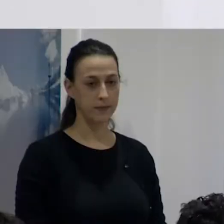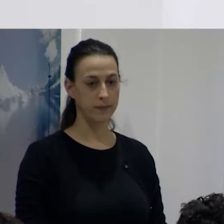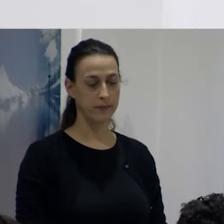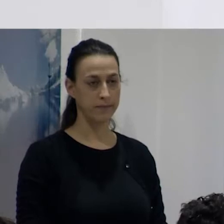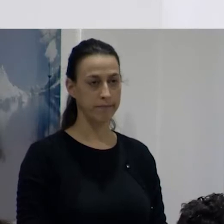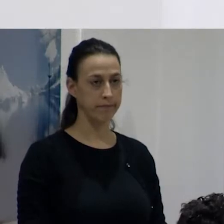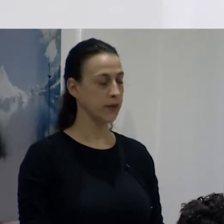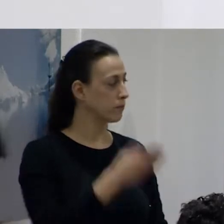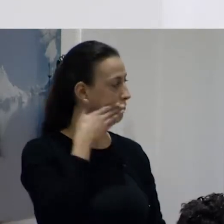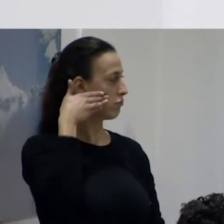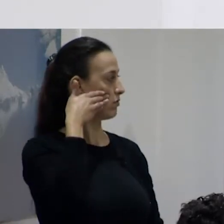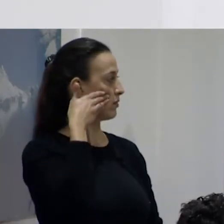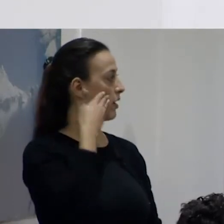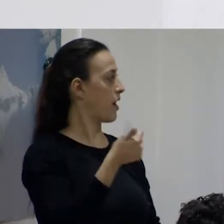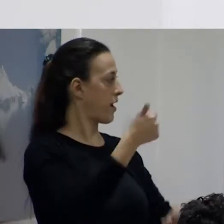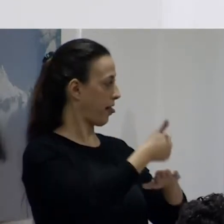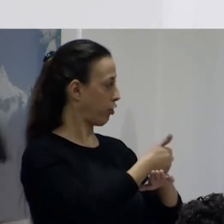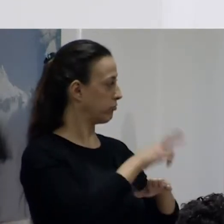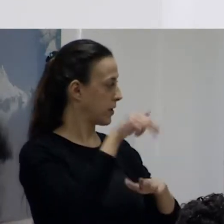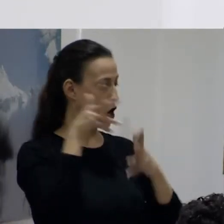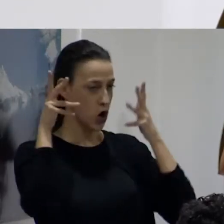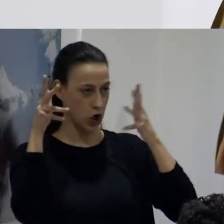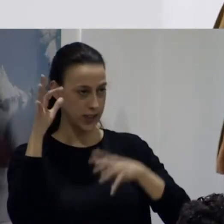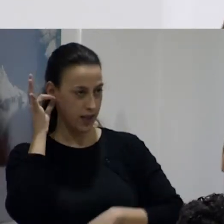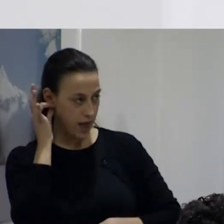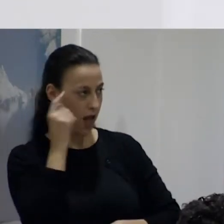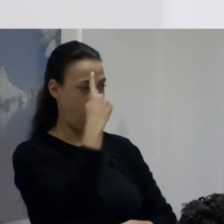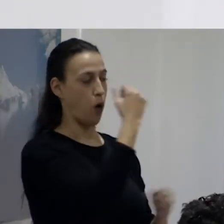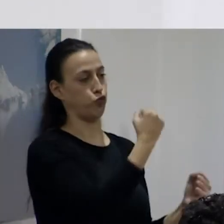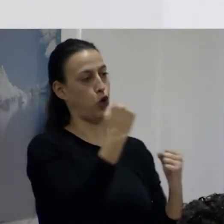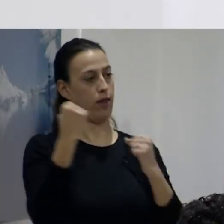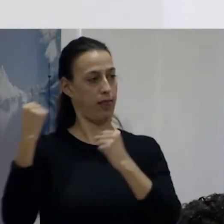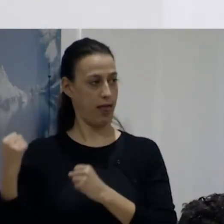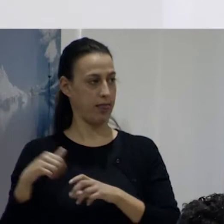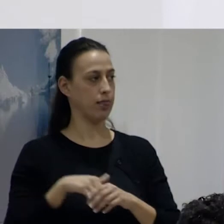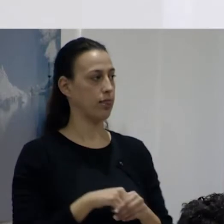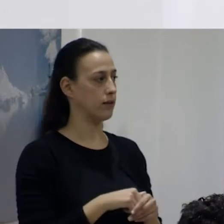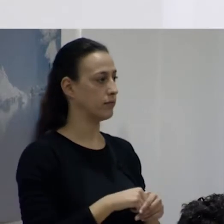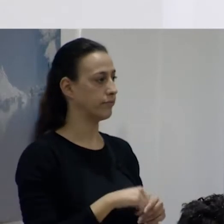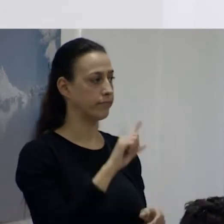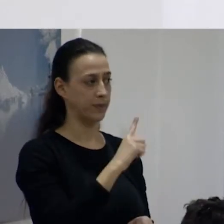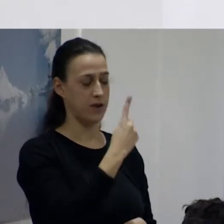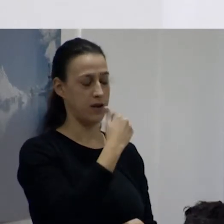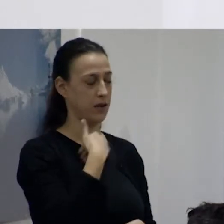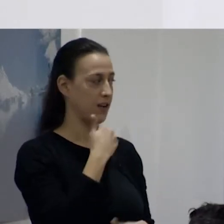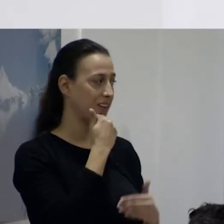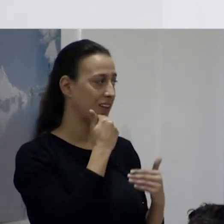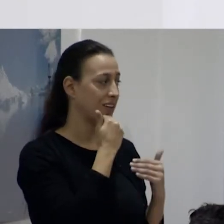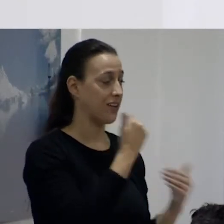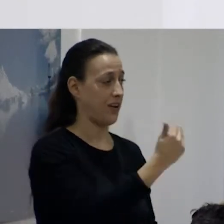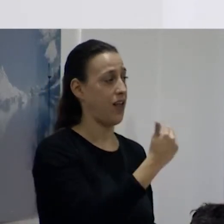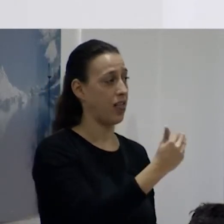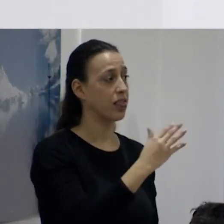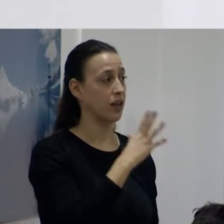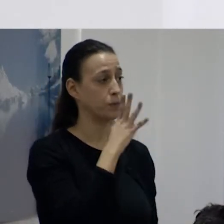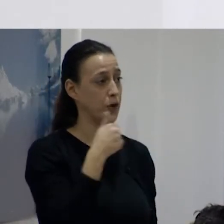Magnífic rector, honorable consellera, autoritats, en agrair aquesta acollida a